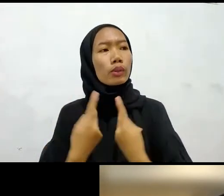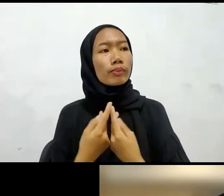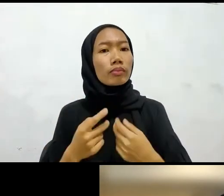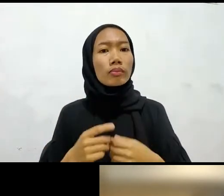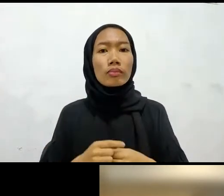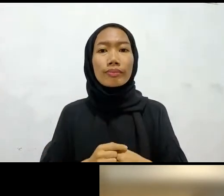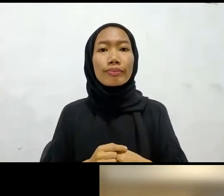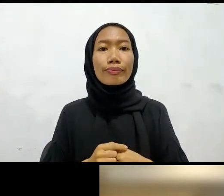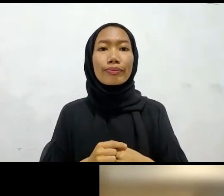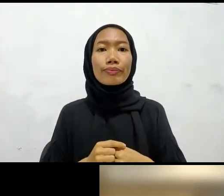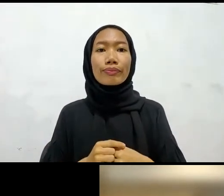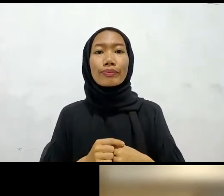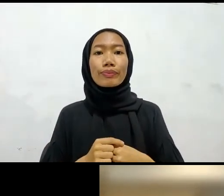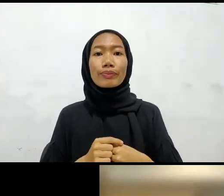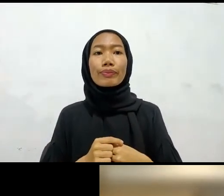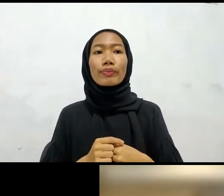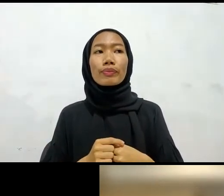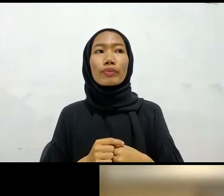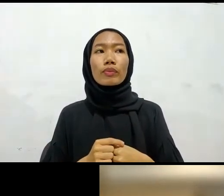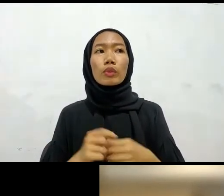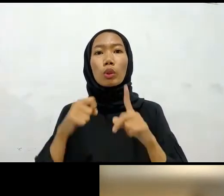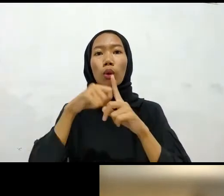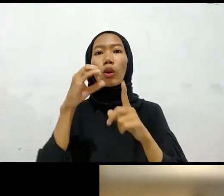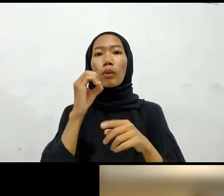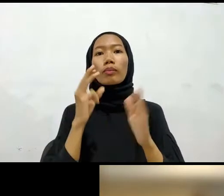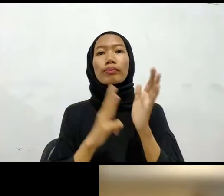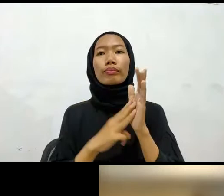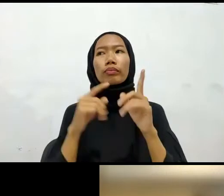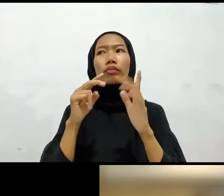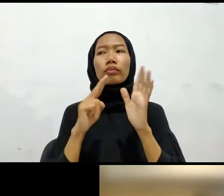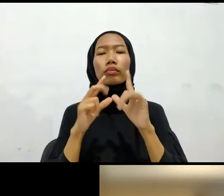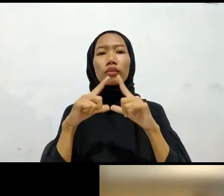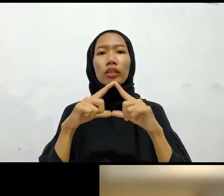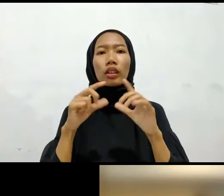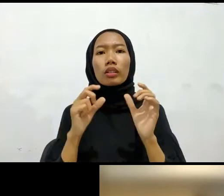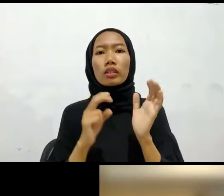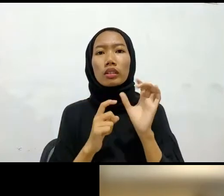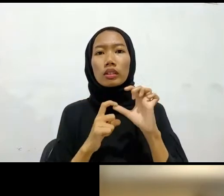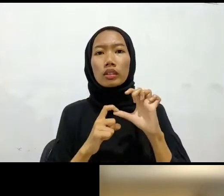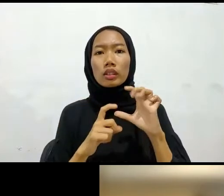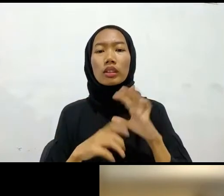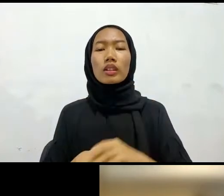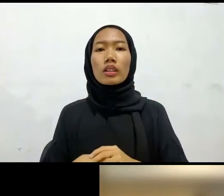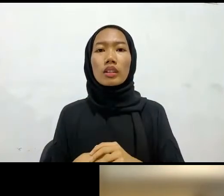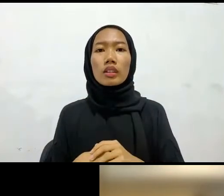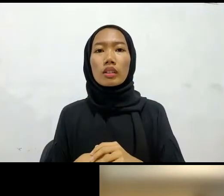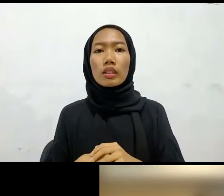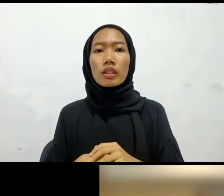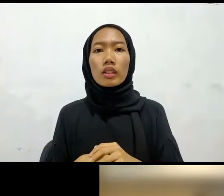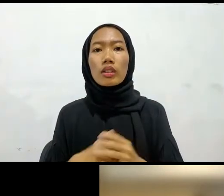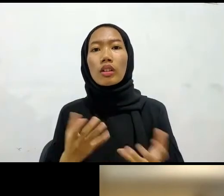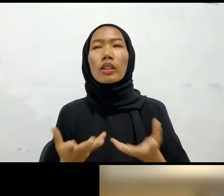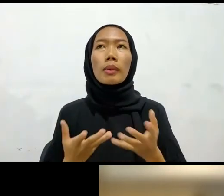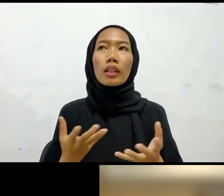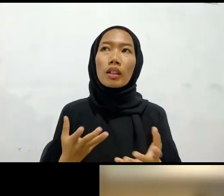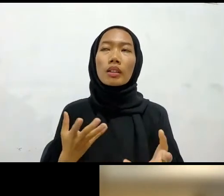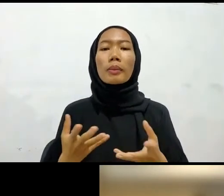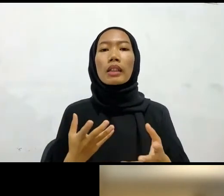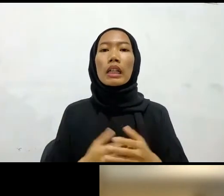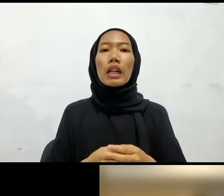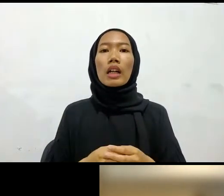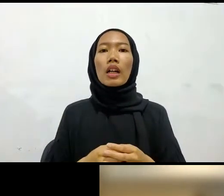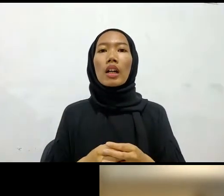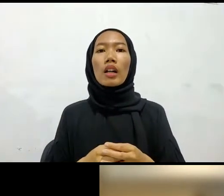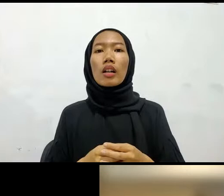dengan kebijakan layanan kesehatan di Indonesia ya, mungkin juga langkah-langkah ke depannya nih, mungkin apa yang dapat